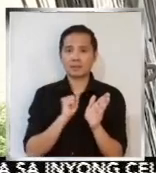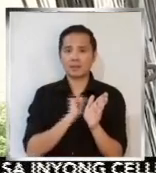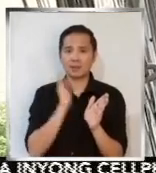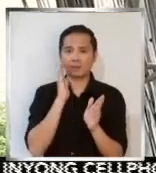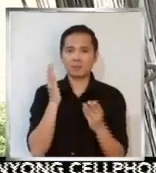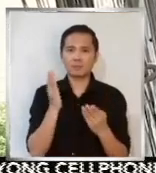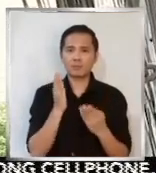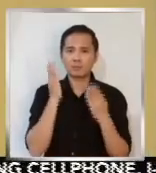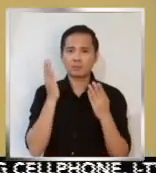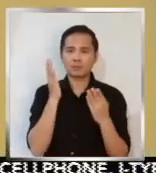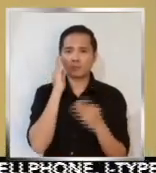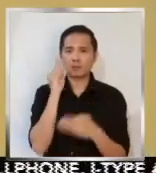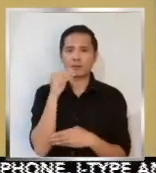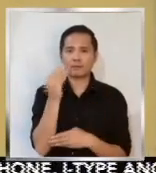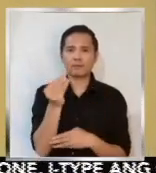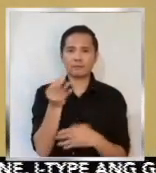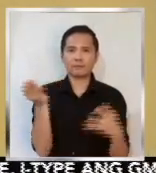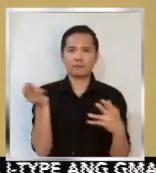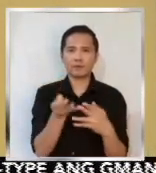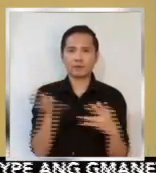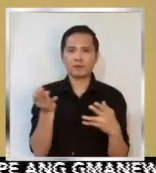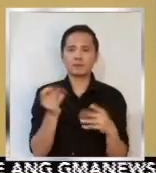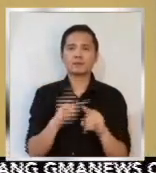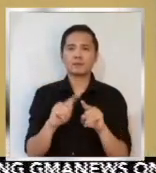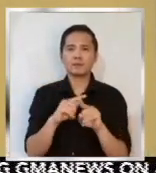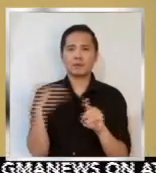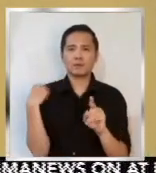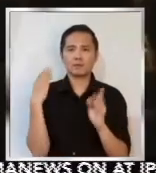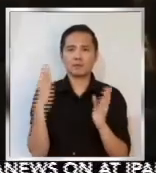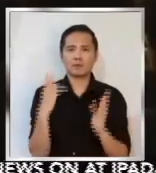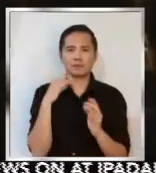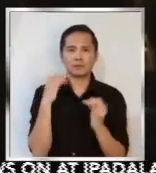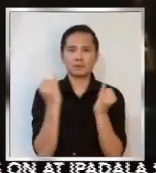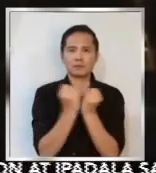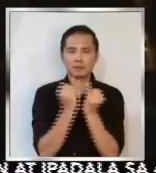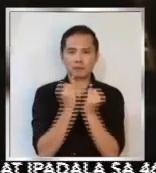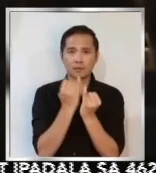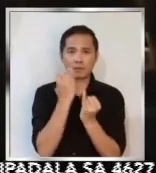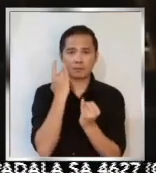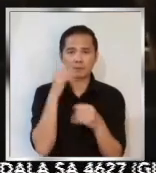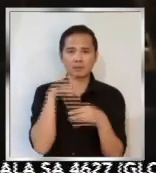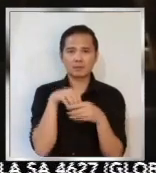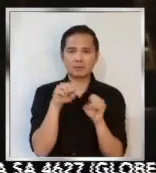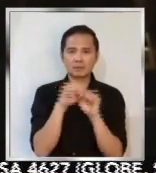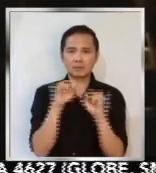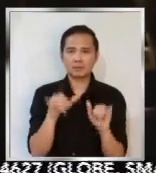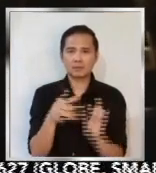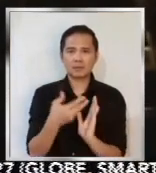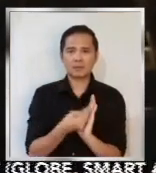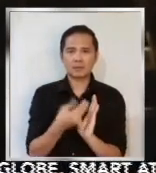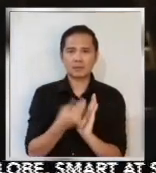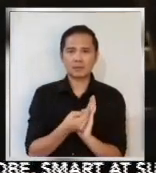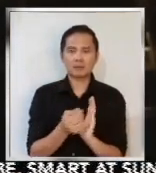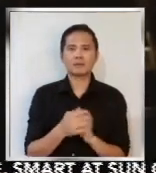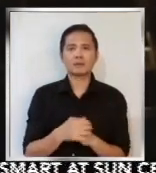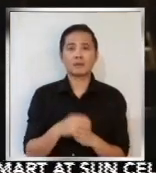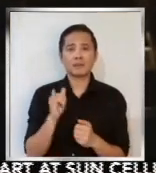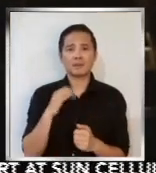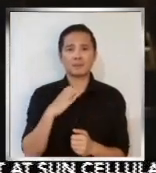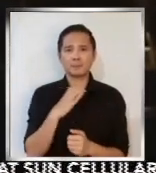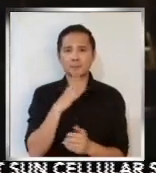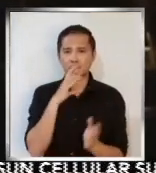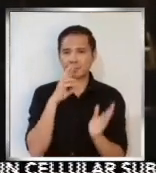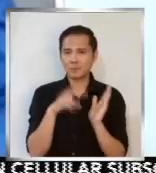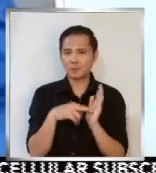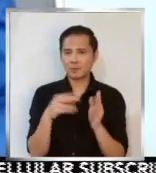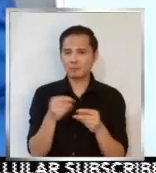mga PhilHealth officials na nasa likod umano ng mga anomalya sa ahensya. Sa susunod na linggo, ilalabas ang committee report ng Senado sa pagdinig sa mga